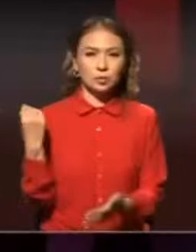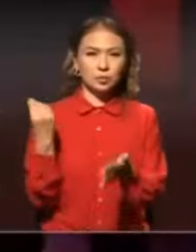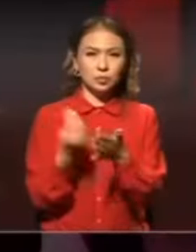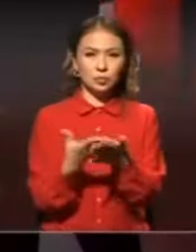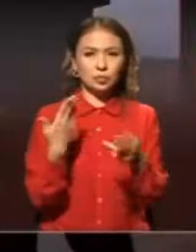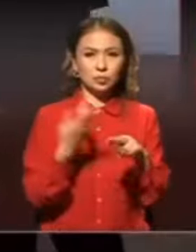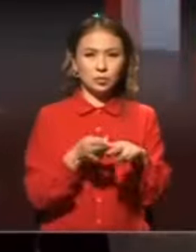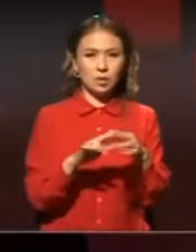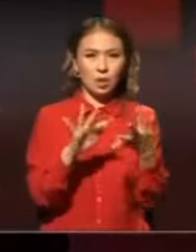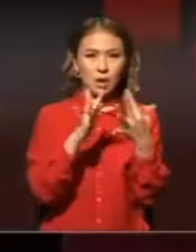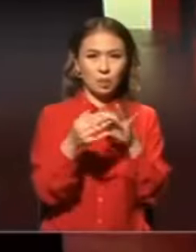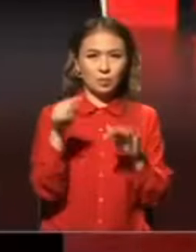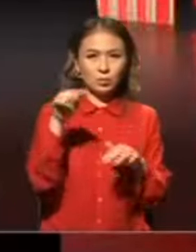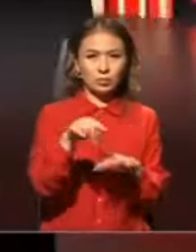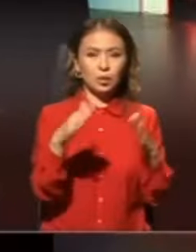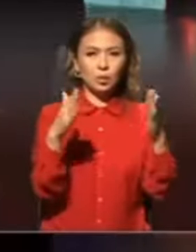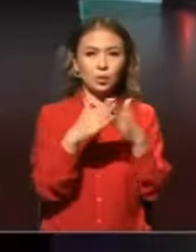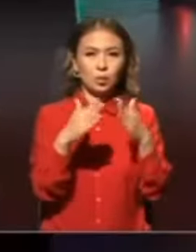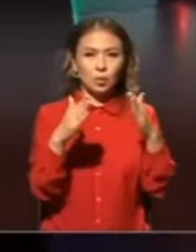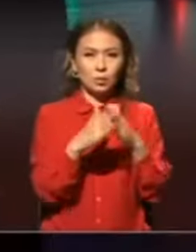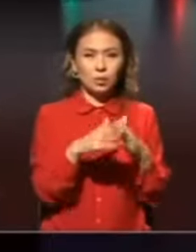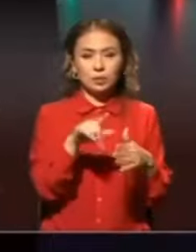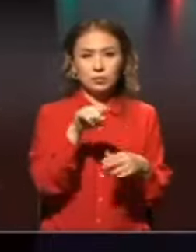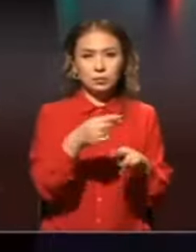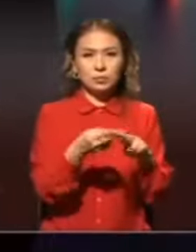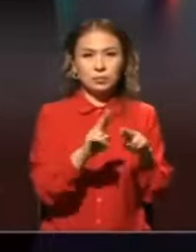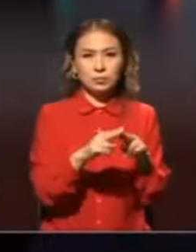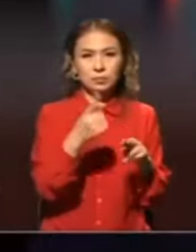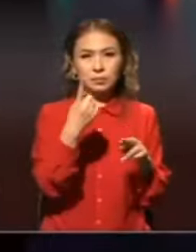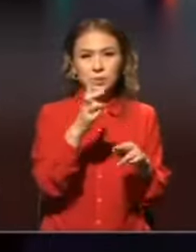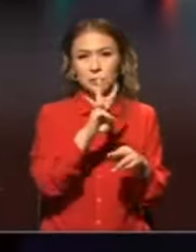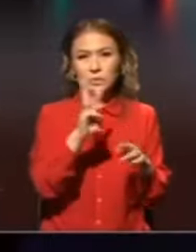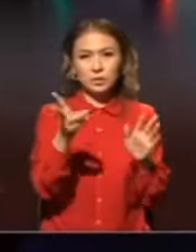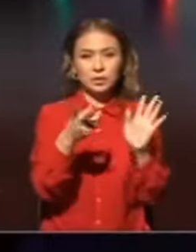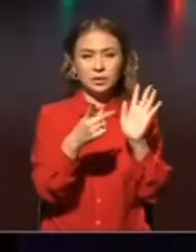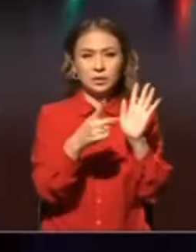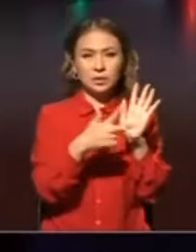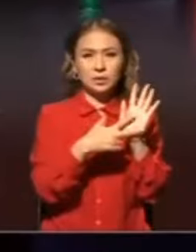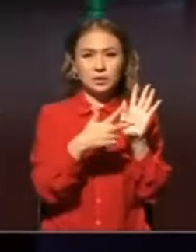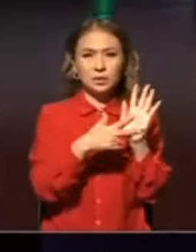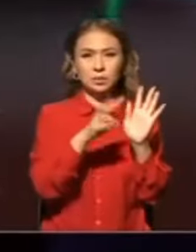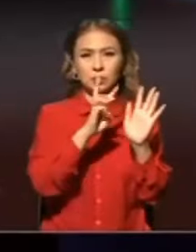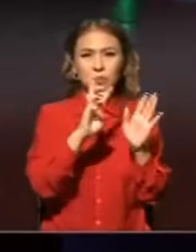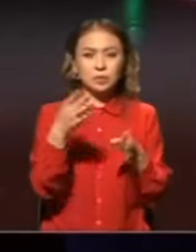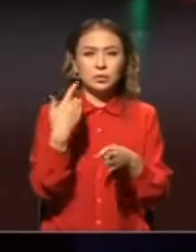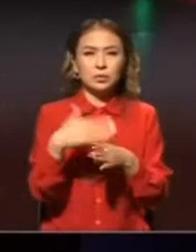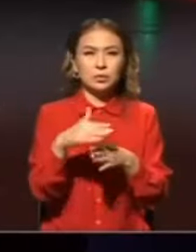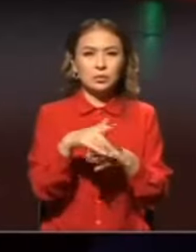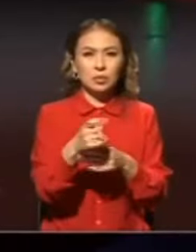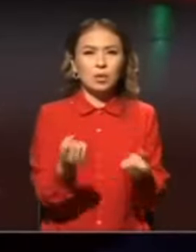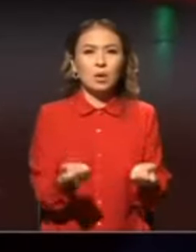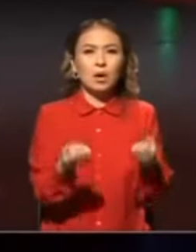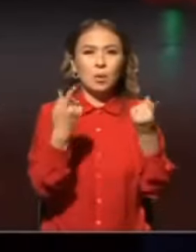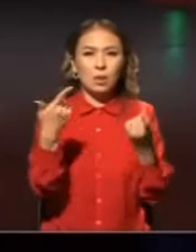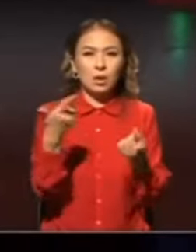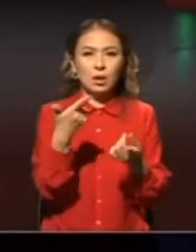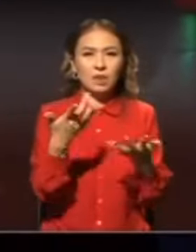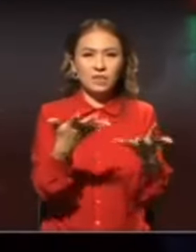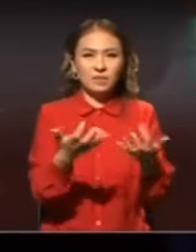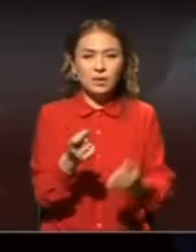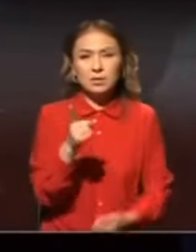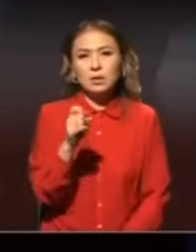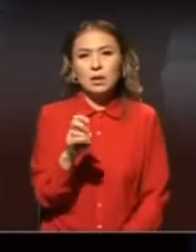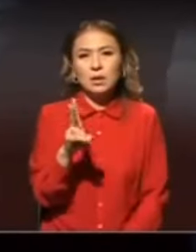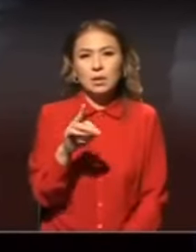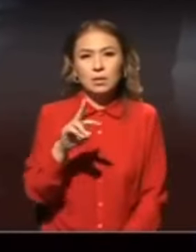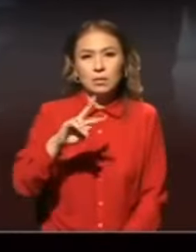мүлігі ол ауылдағы үйі. 500 мың теңге, 1 миллион теңге, ол 8 миллион теңге несиені кепілдікті қайдан табады? Бір.